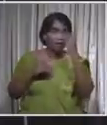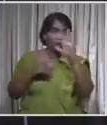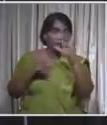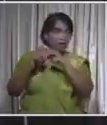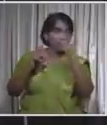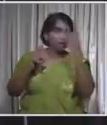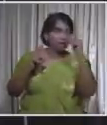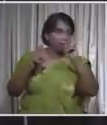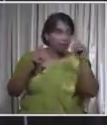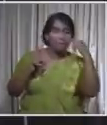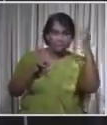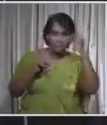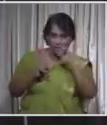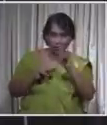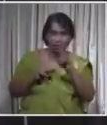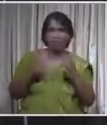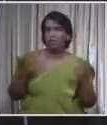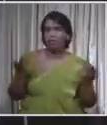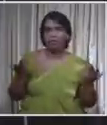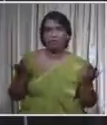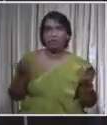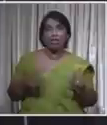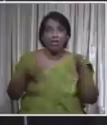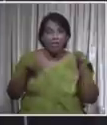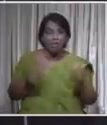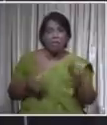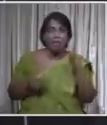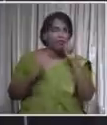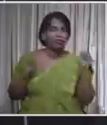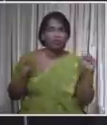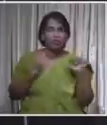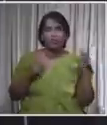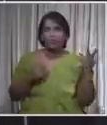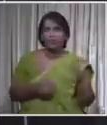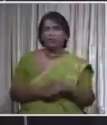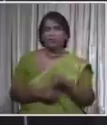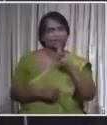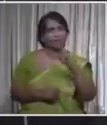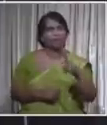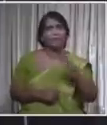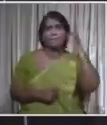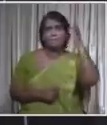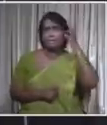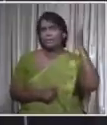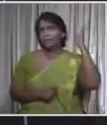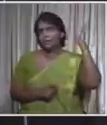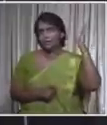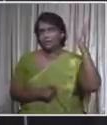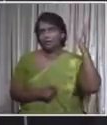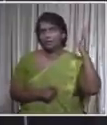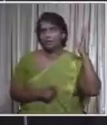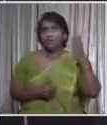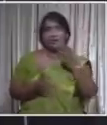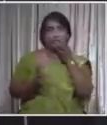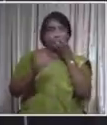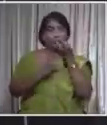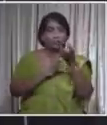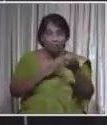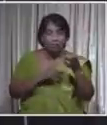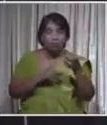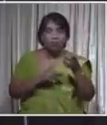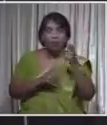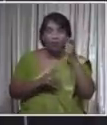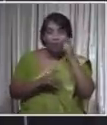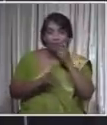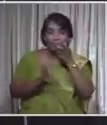2010 පිස්ස කිව්වද නෑ? දැන් මිනිසු බය නැතුව කියනවා. මුන්ට පිස්සු. ඒ ඇවිල්ලා පාස්කු ප්‍රහාරේ